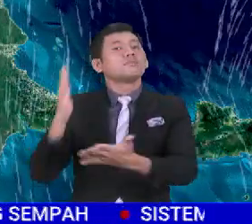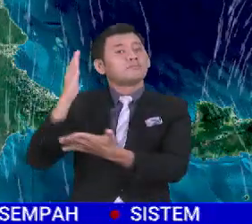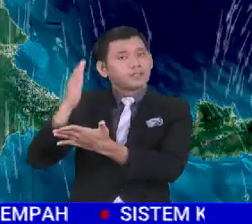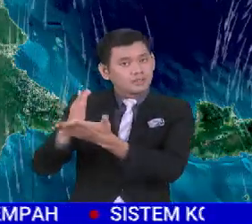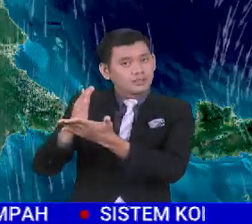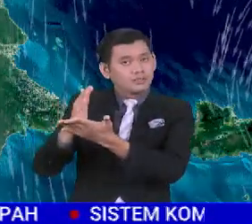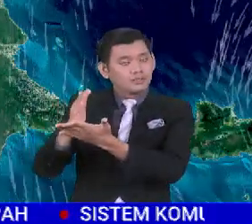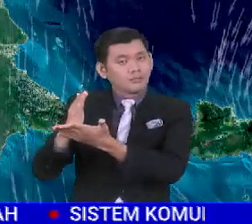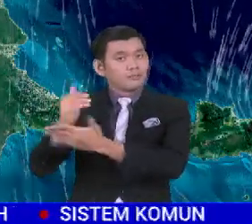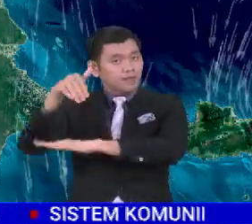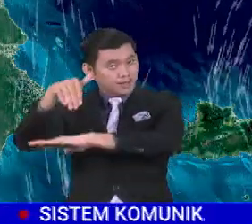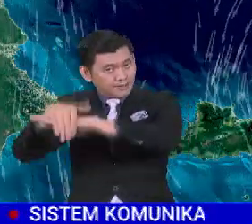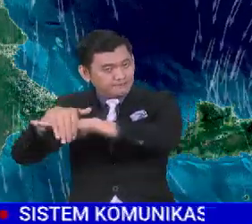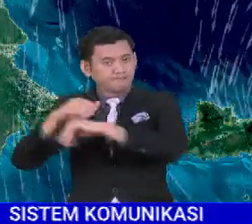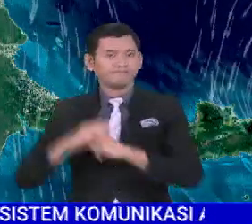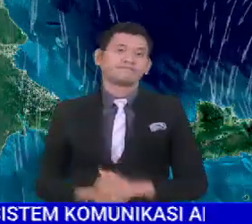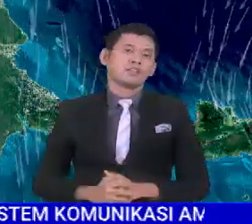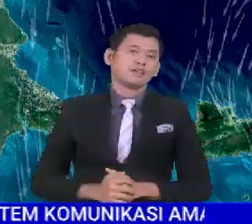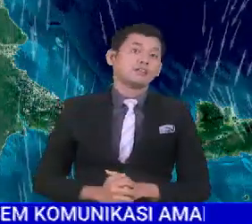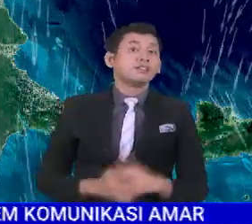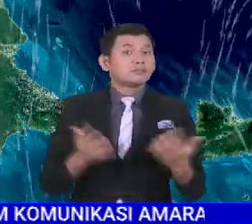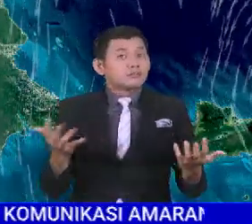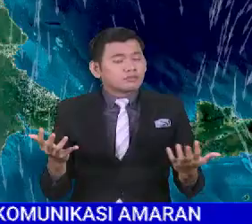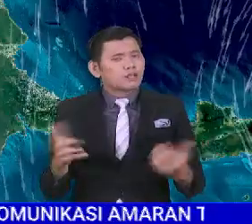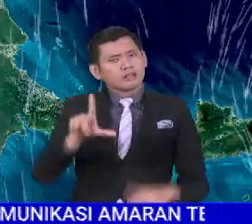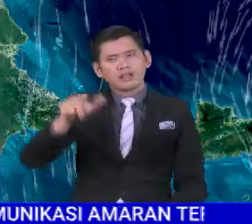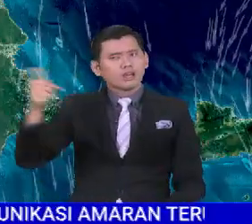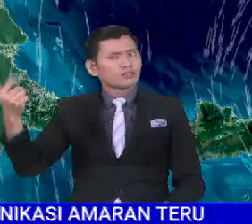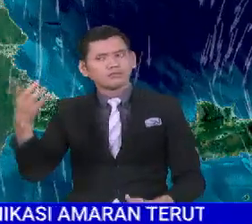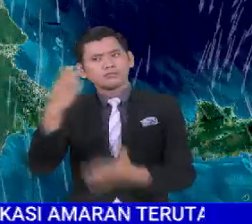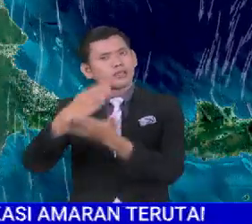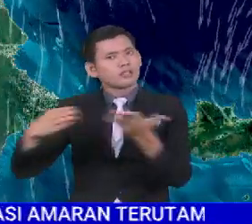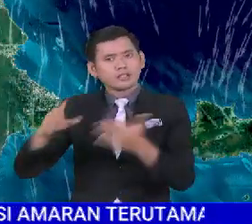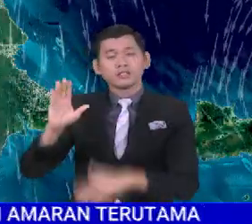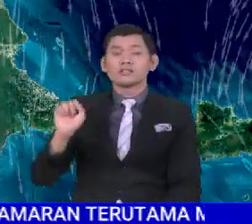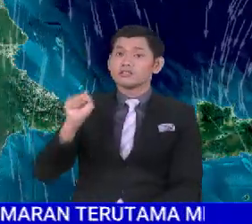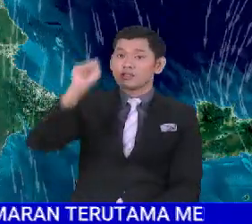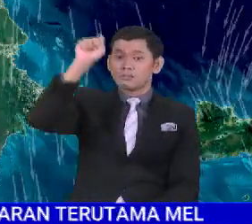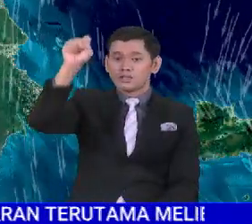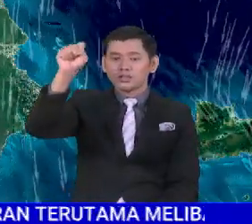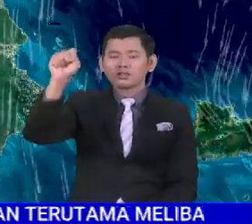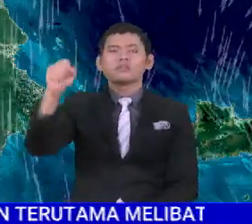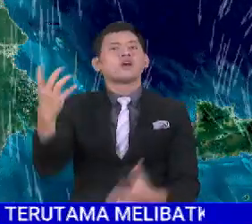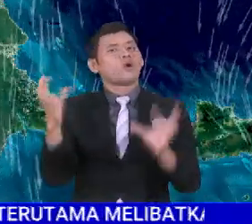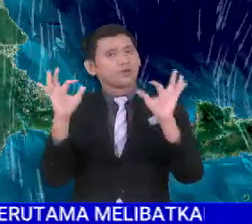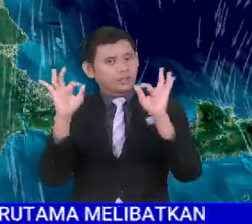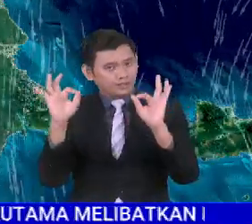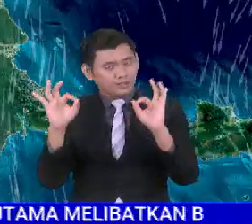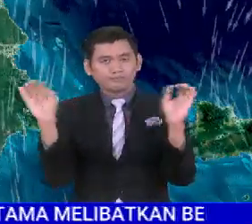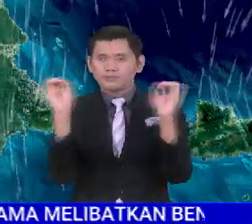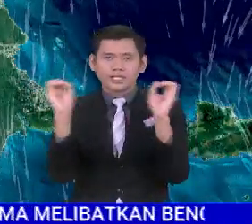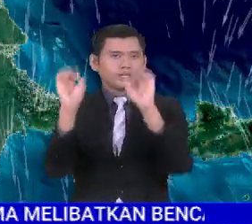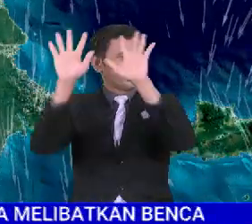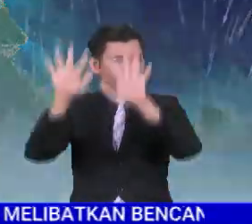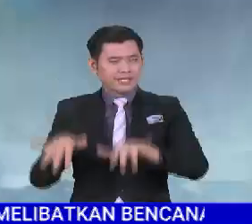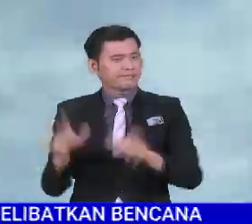pulih menjelang tengah malam nanti. Manakala bagi lain-lain bahagian di Sabah, keadaan cuaca adalah baik dan tiada